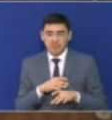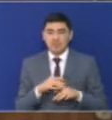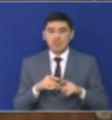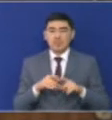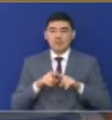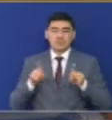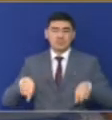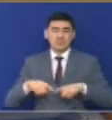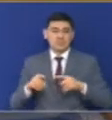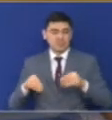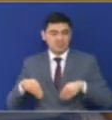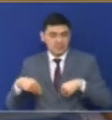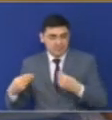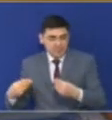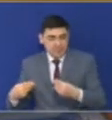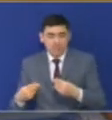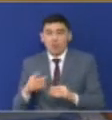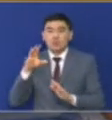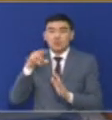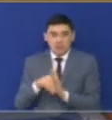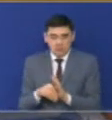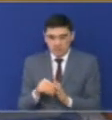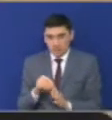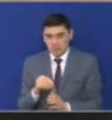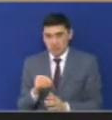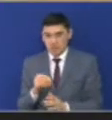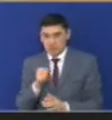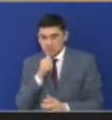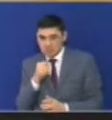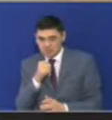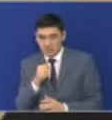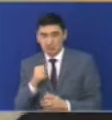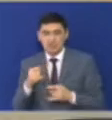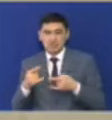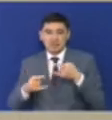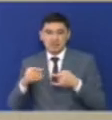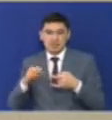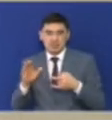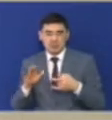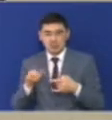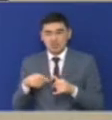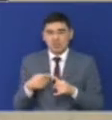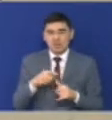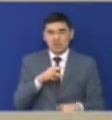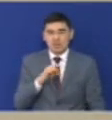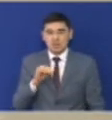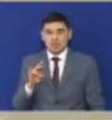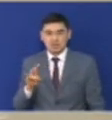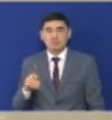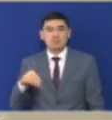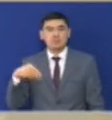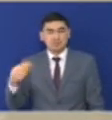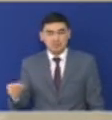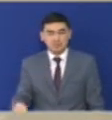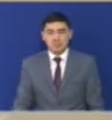первого президента Казахстана. Среди награжденных – журналист телеканала «Семей» Маржан Нурышева. Сауле Байгалиева, Гульназ Каукен,